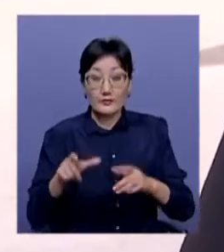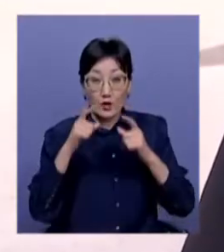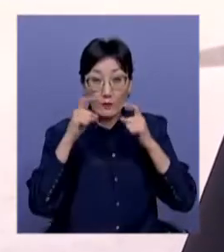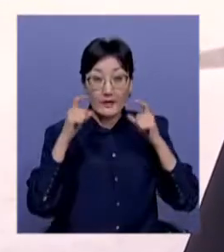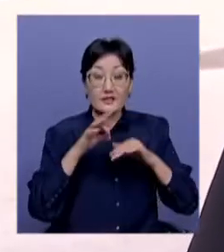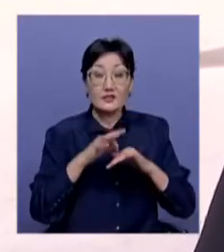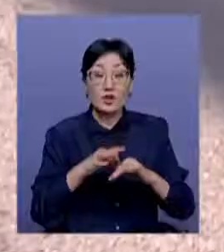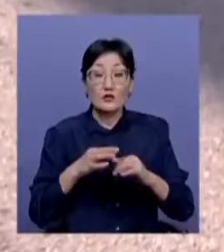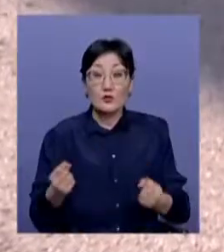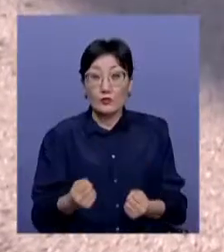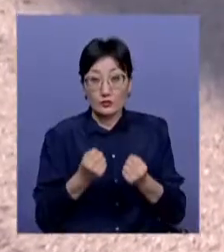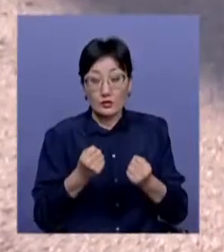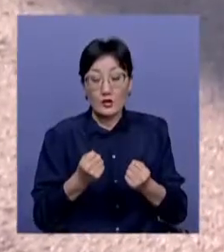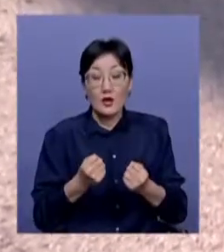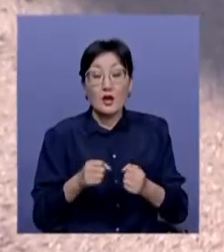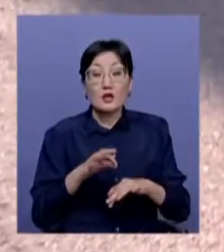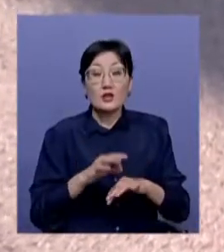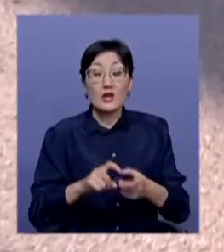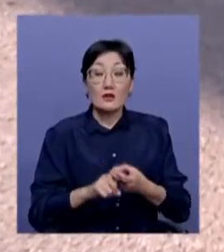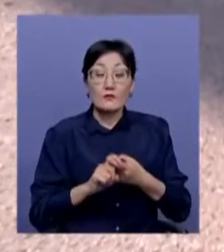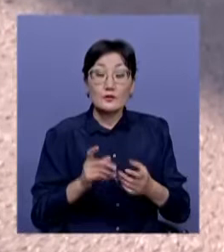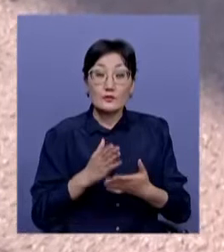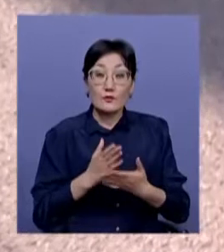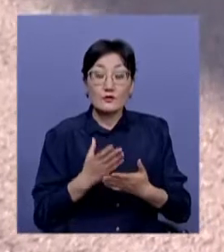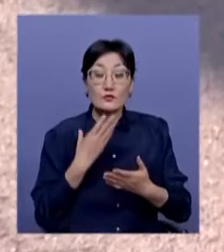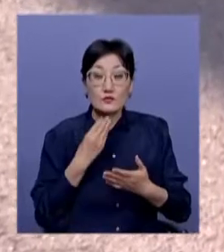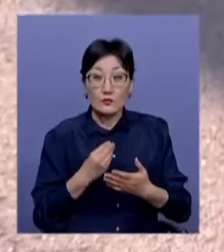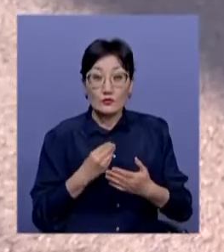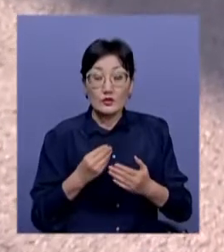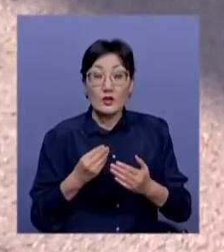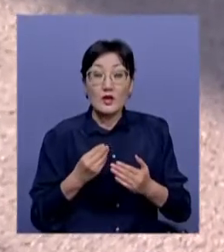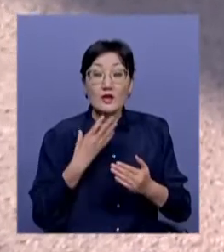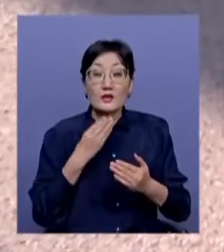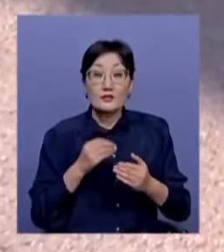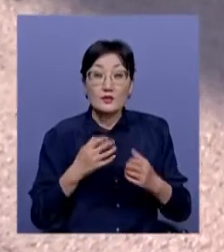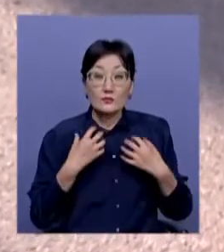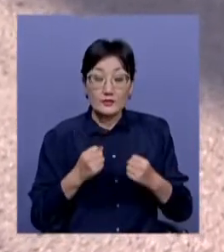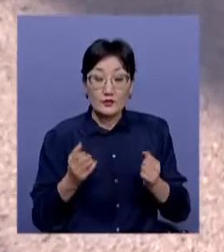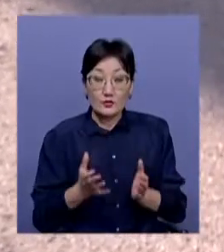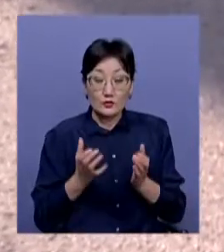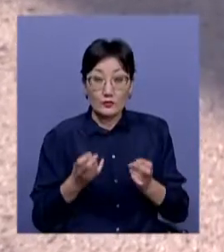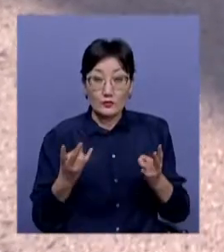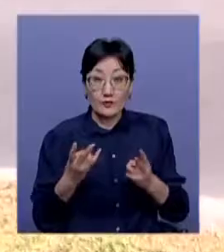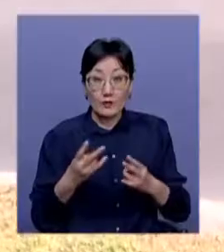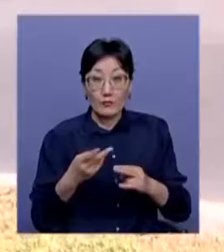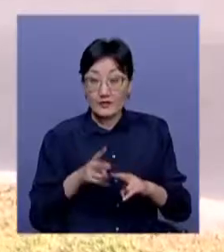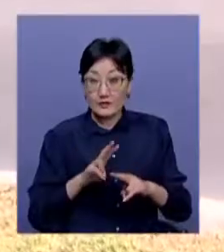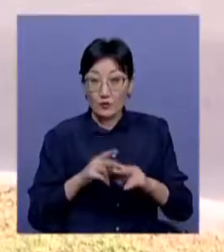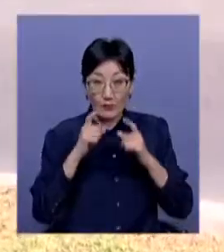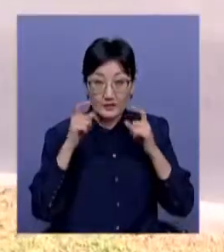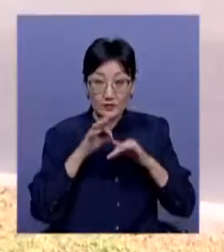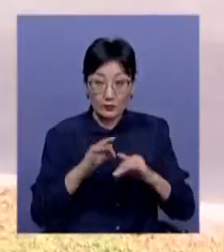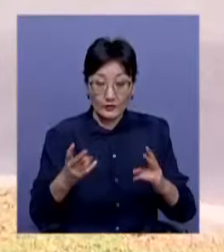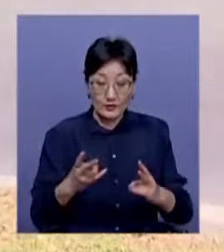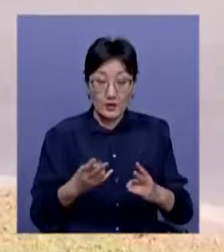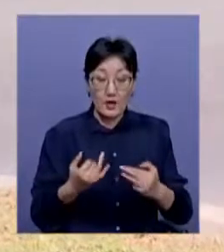жүрген қолдаймын. Коронавирус әлі ешқайда кеткен жоқ, және де өзіміз денсаулығымыз сақтау үшін біз міндетті түрде маска киюіміз керекпіз. Маска тағып